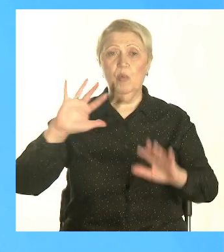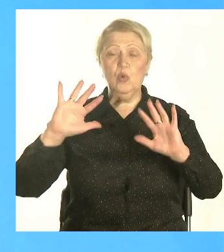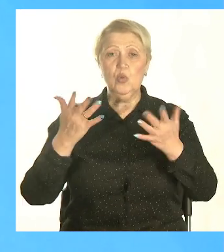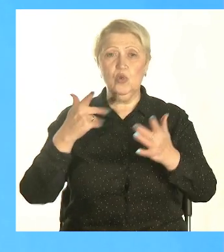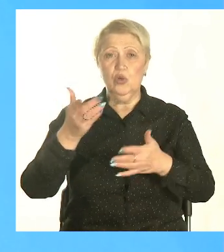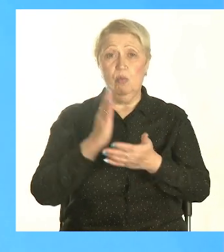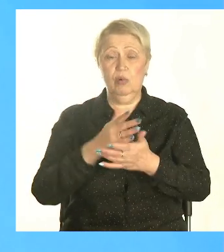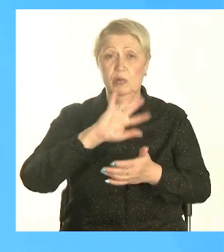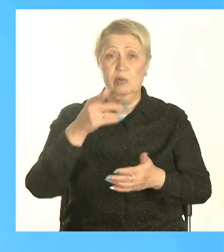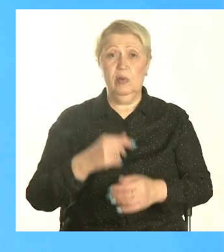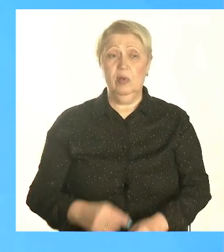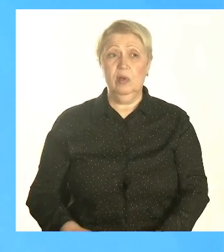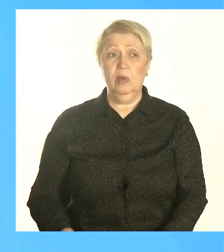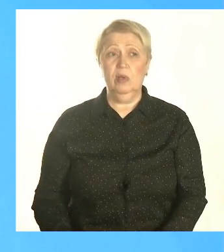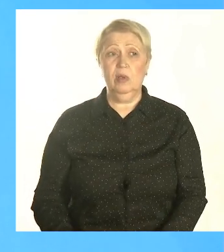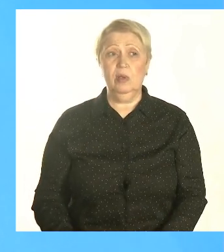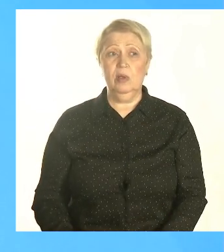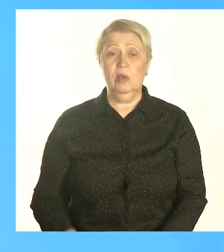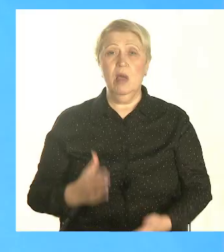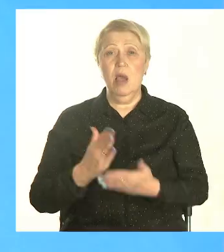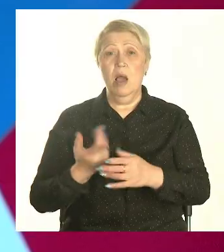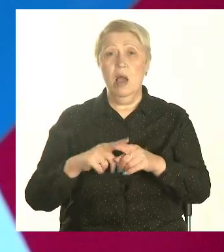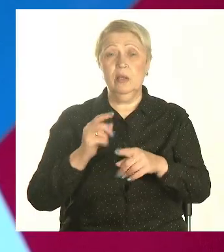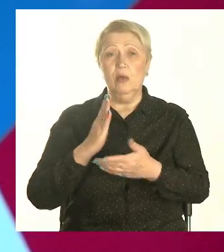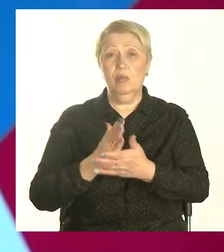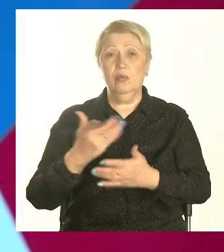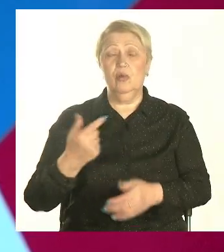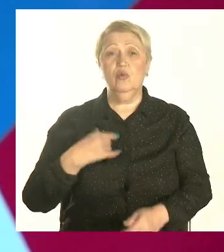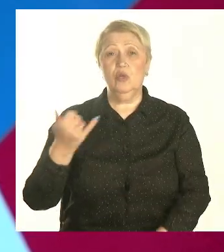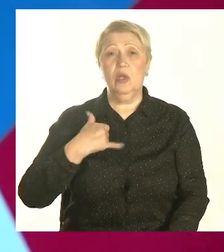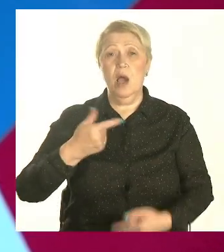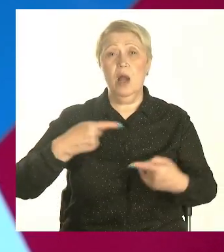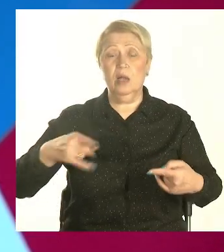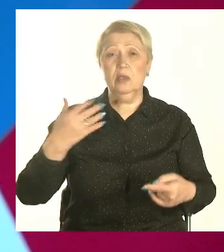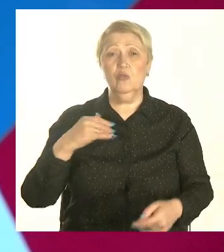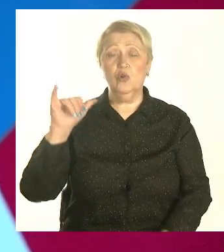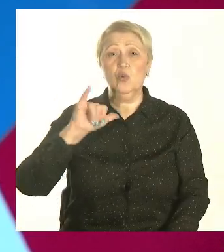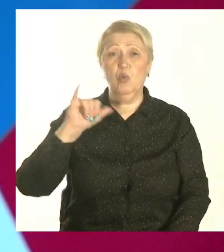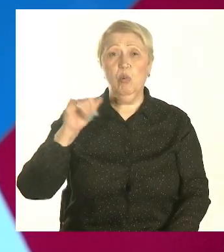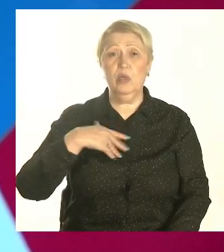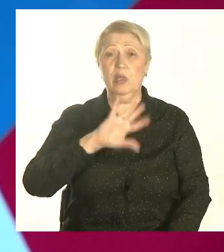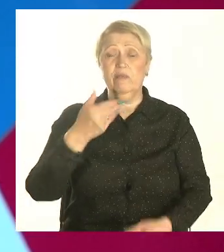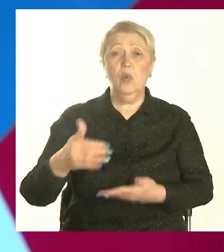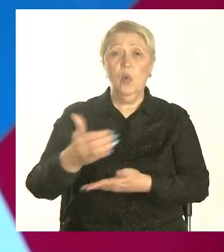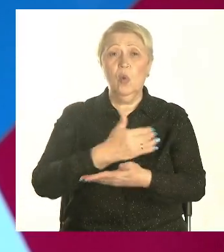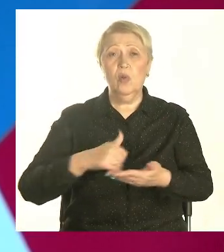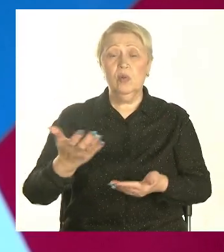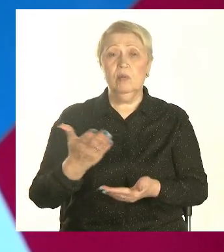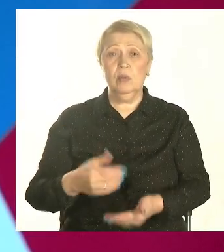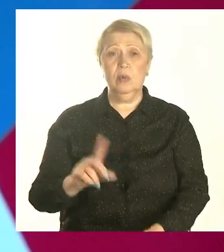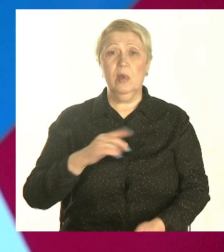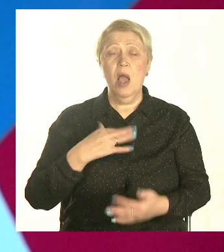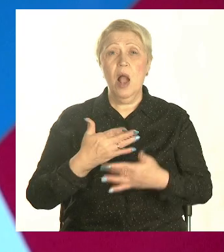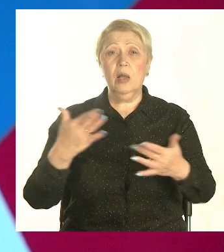уборке свалок. Вот я пытаюсь просто, да, как будто у вас периодически это происходило. Субботники все, и два раза в год, а то и три. А еще что-то,